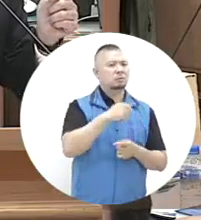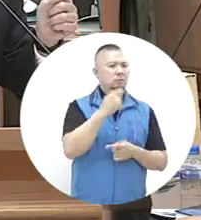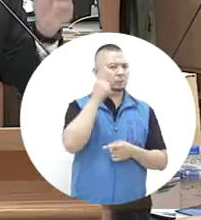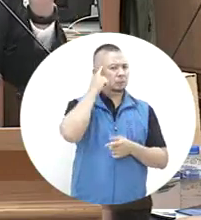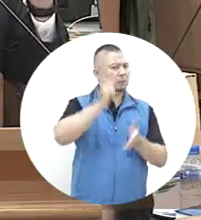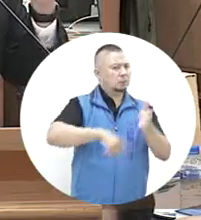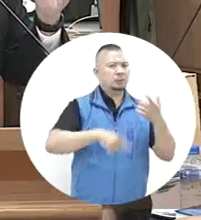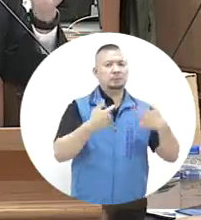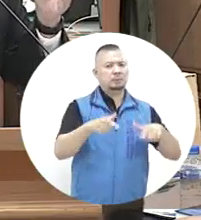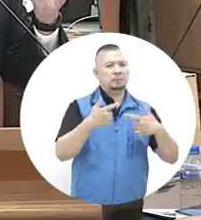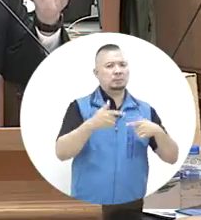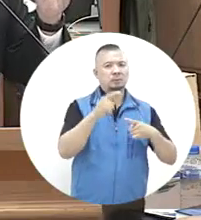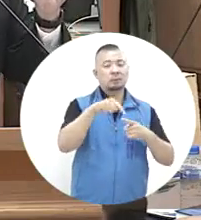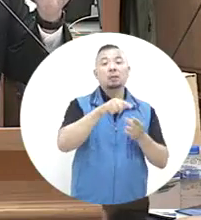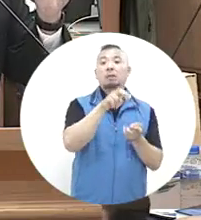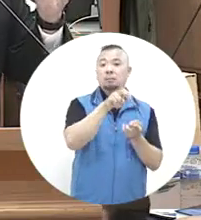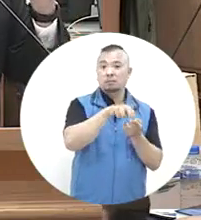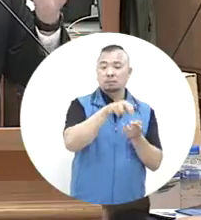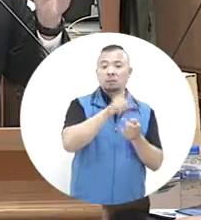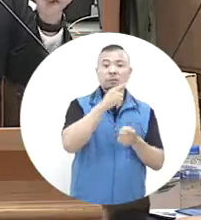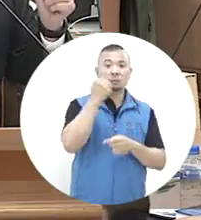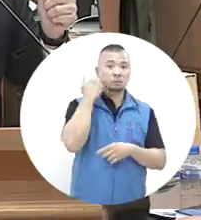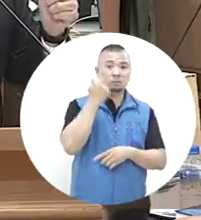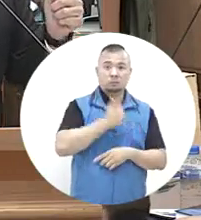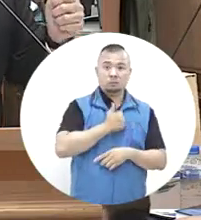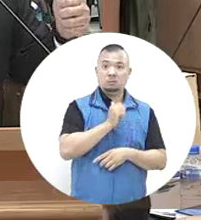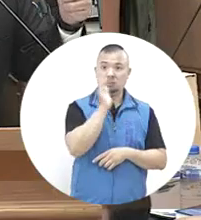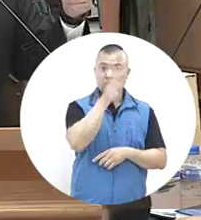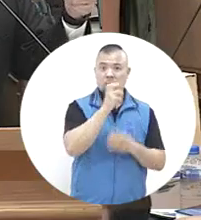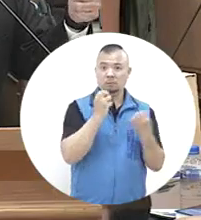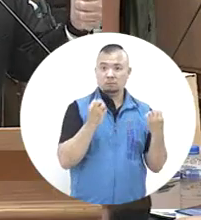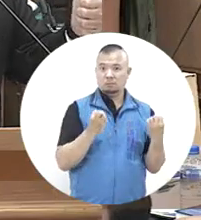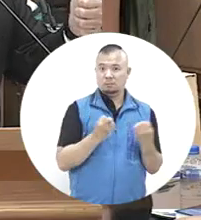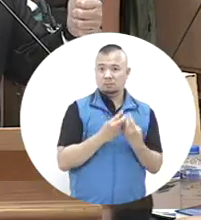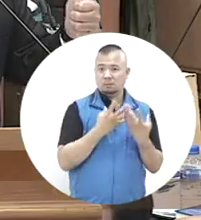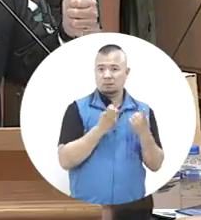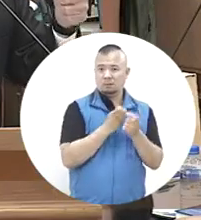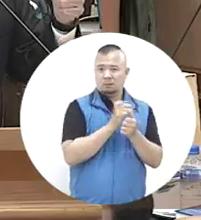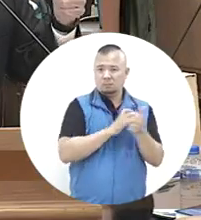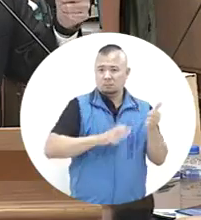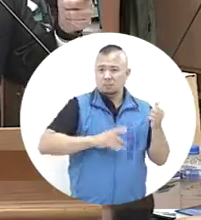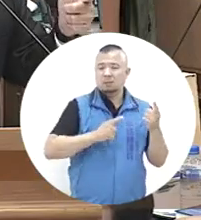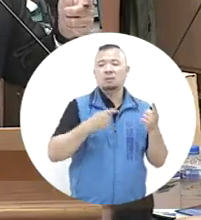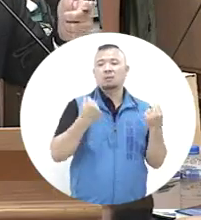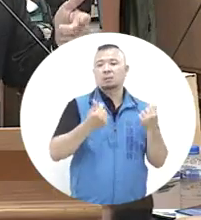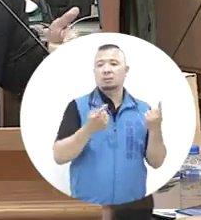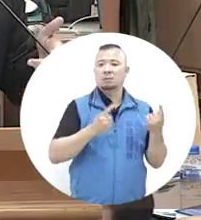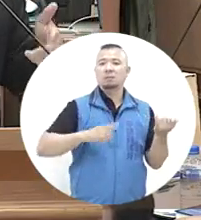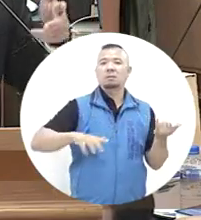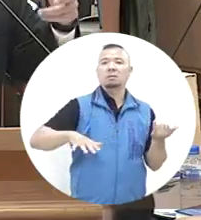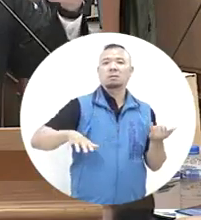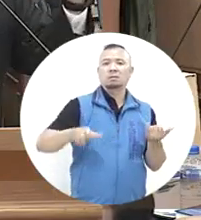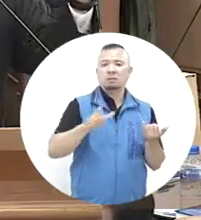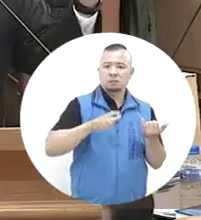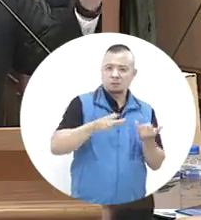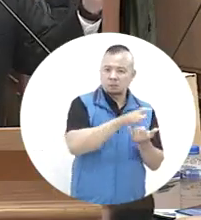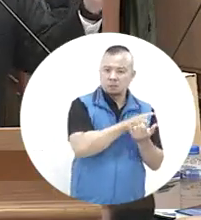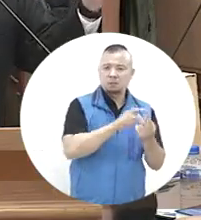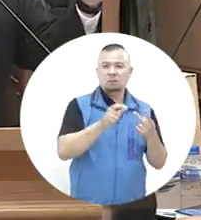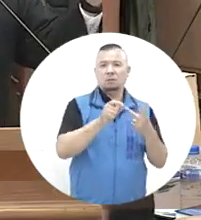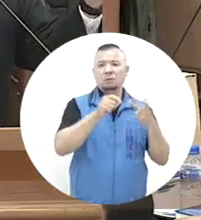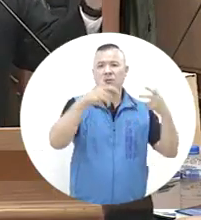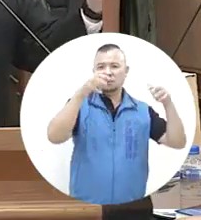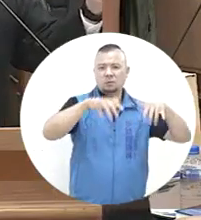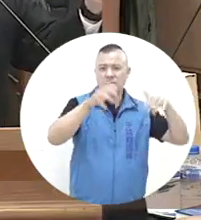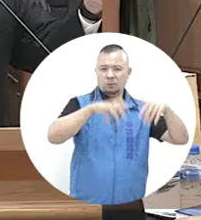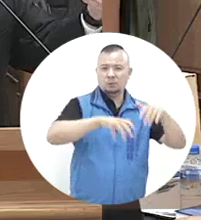整个天然灾害所带来的影响，比如说台风啊， 洪水啦，这个